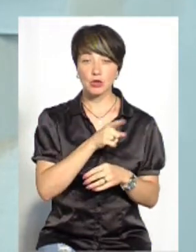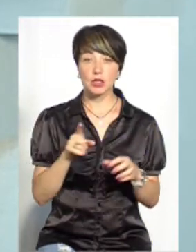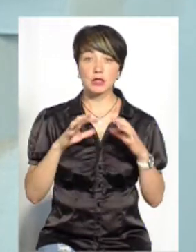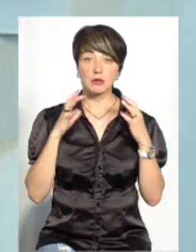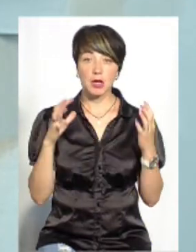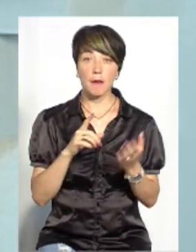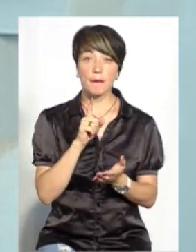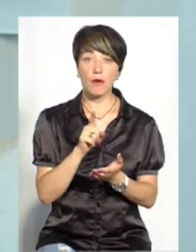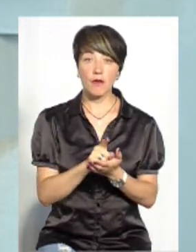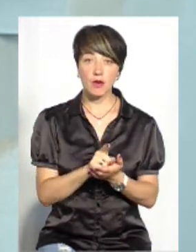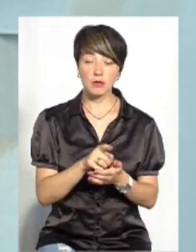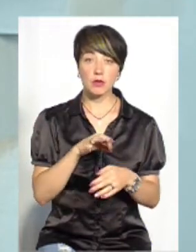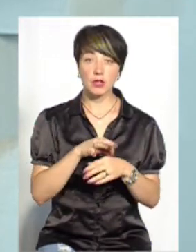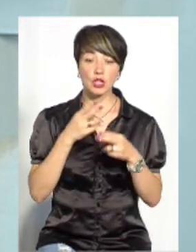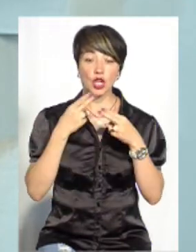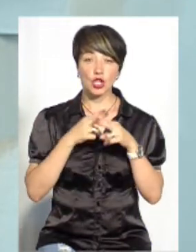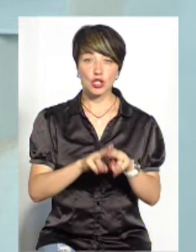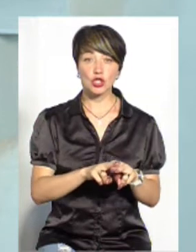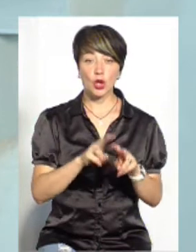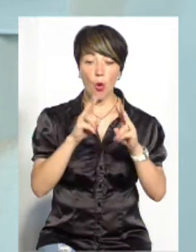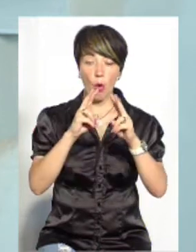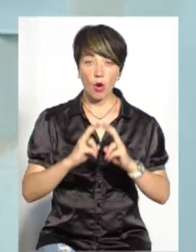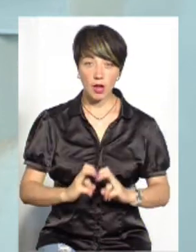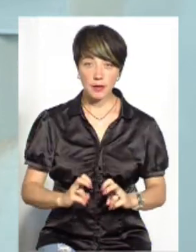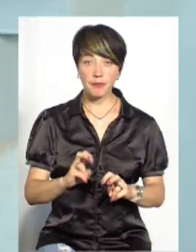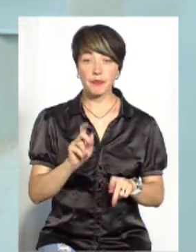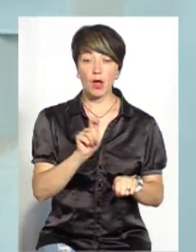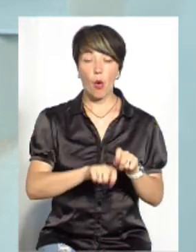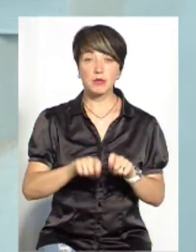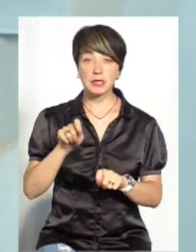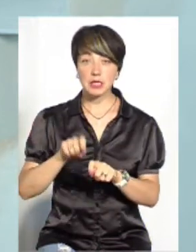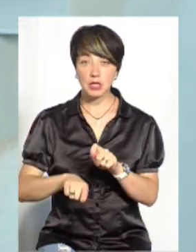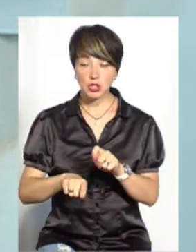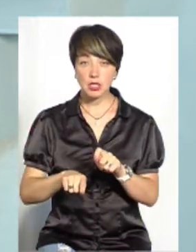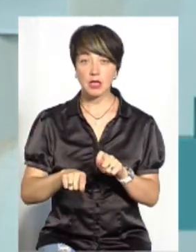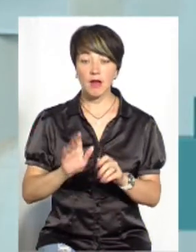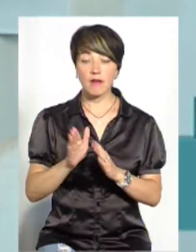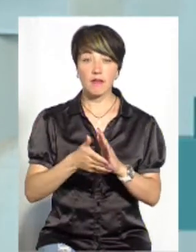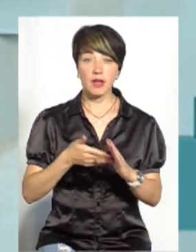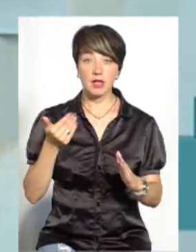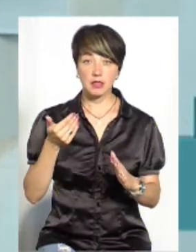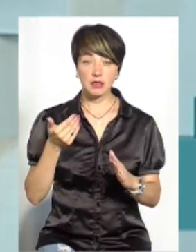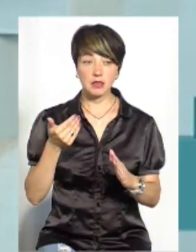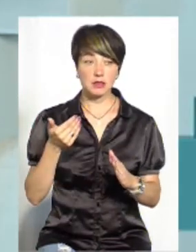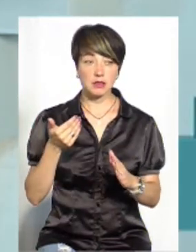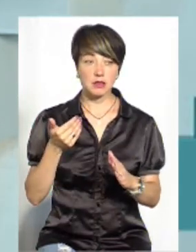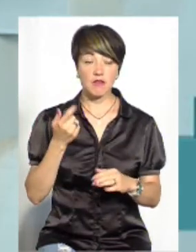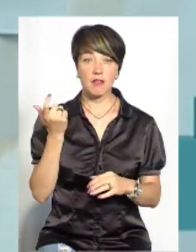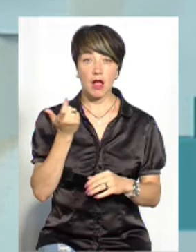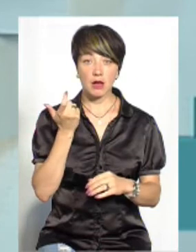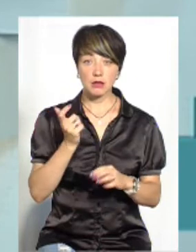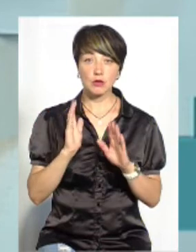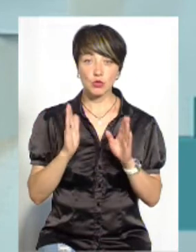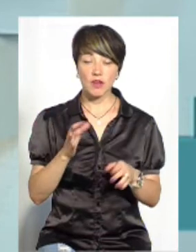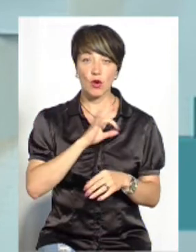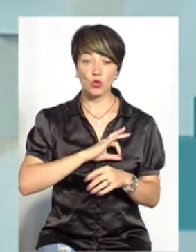повинні проводити технічні огляди. Технічний огляд, експертне обстеження, викликати власник, який буде